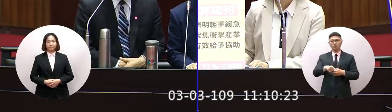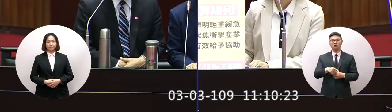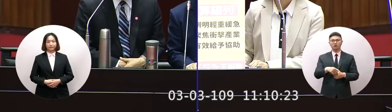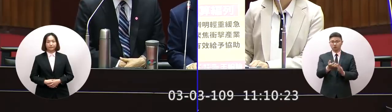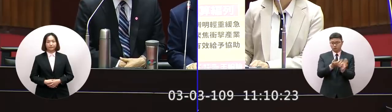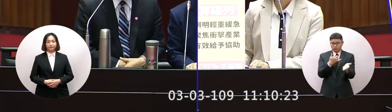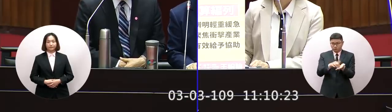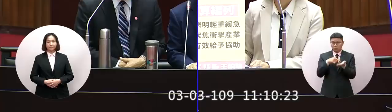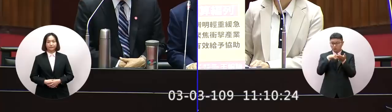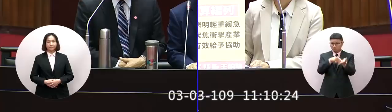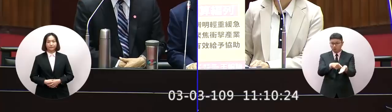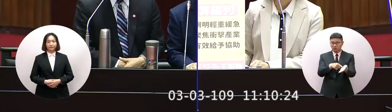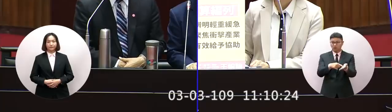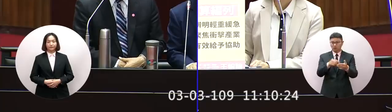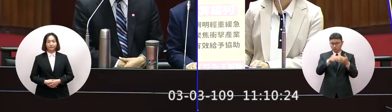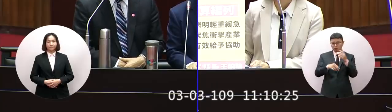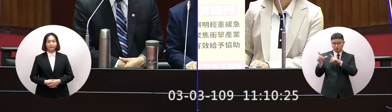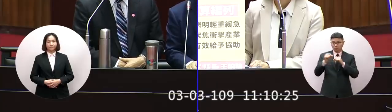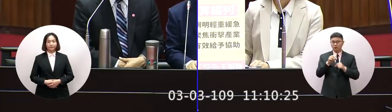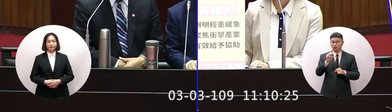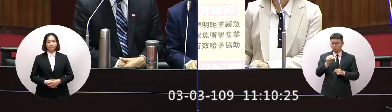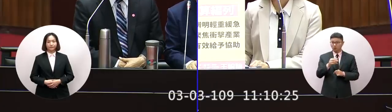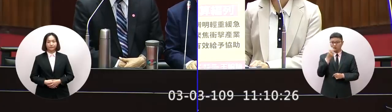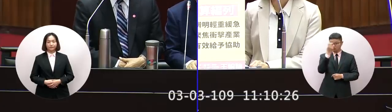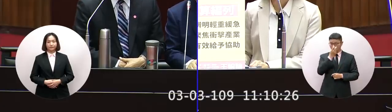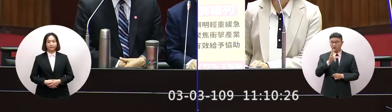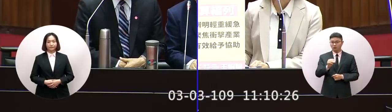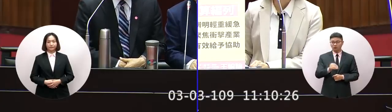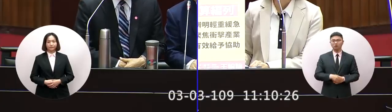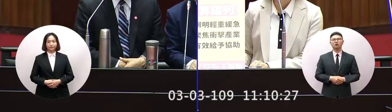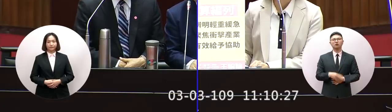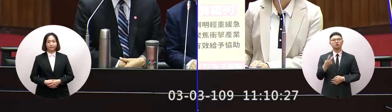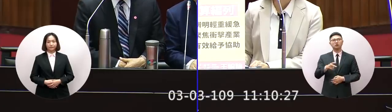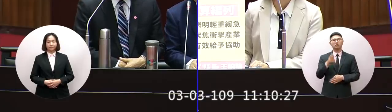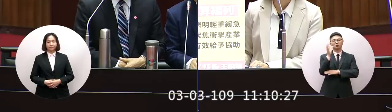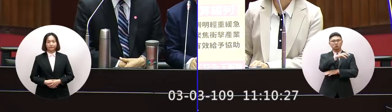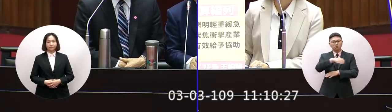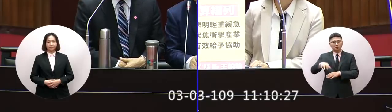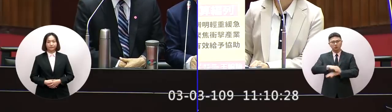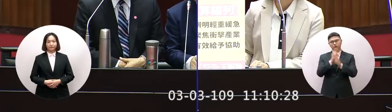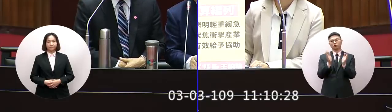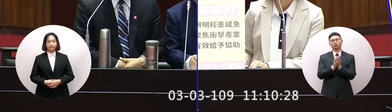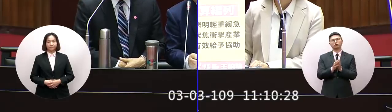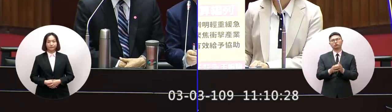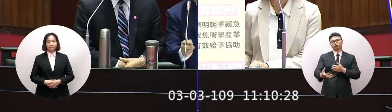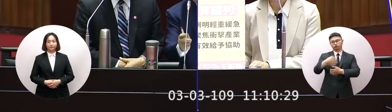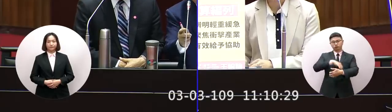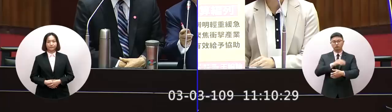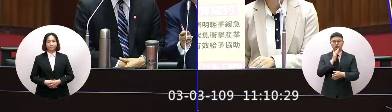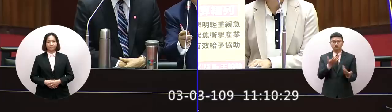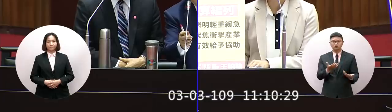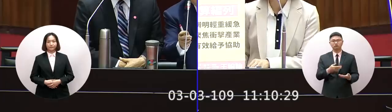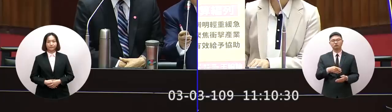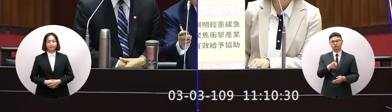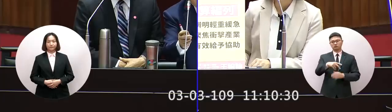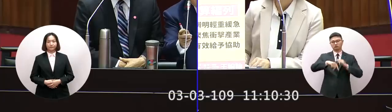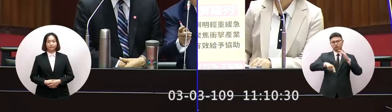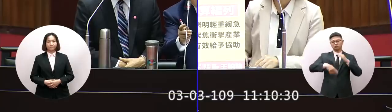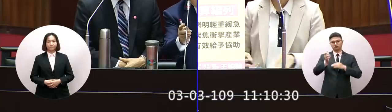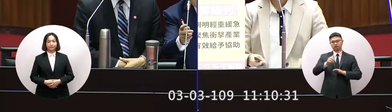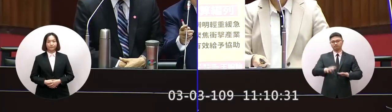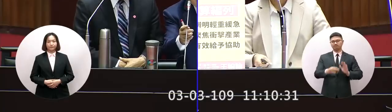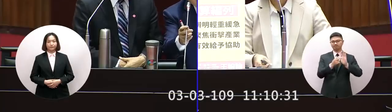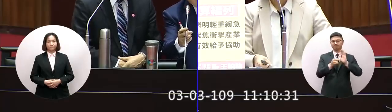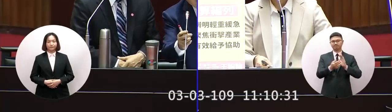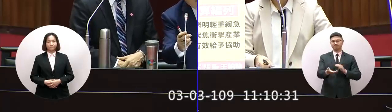合这样的编列的方式，又或者是不是有进行审查，还是说各部会提出来的预算是全数的照单全收？能不能请院长这边简单说